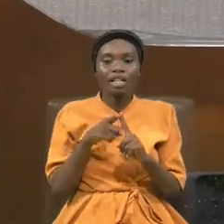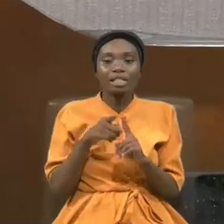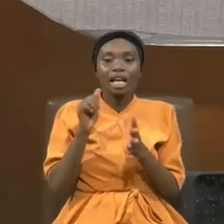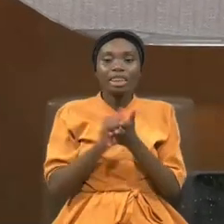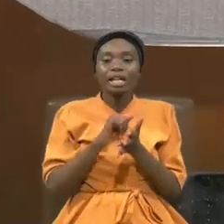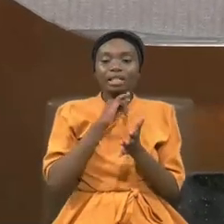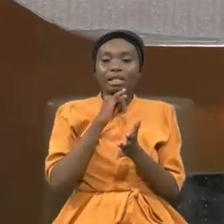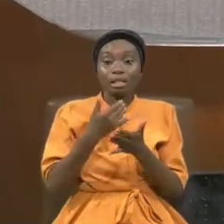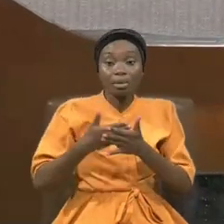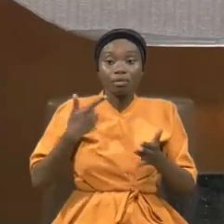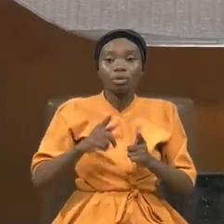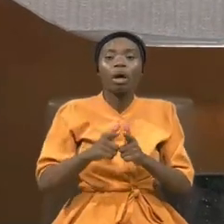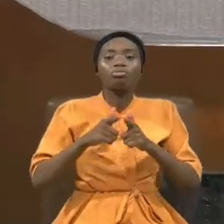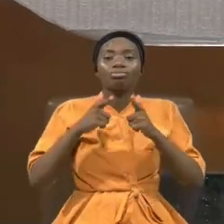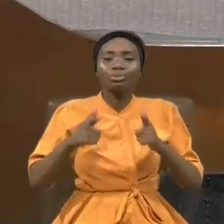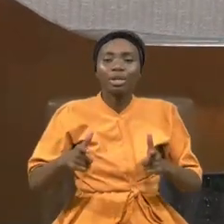C'est avant